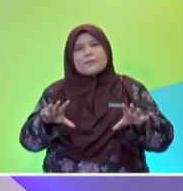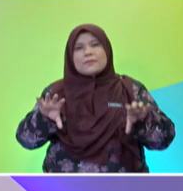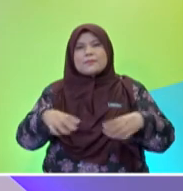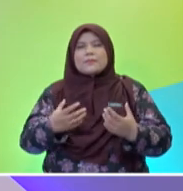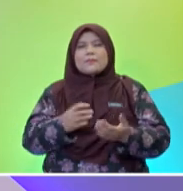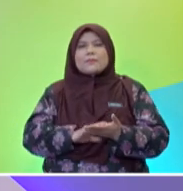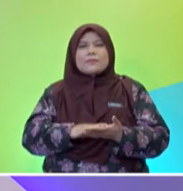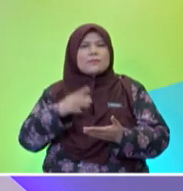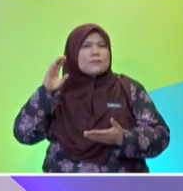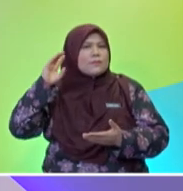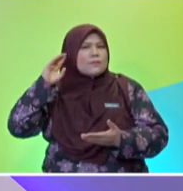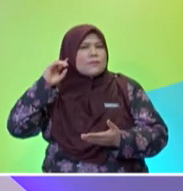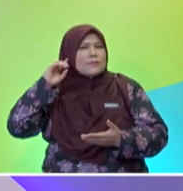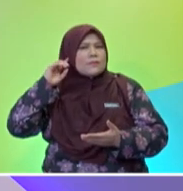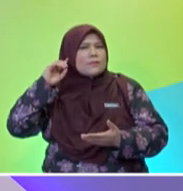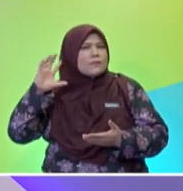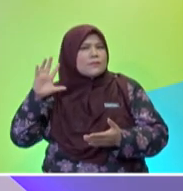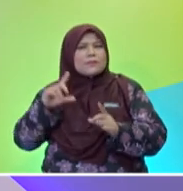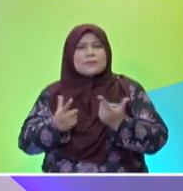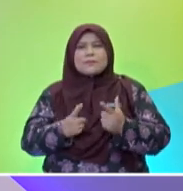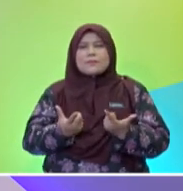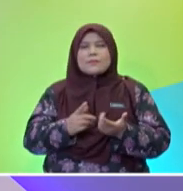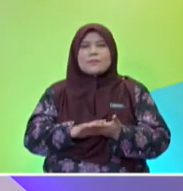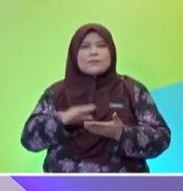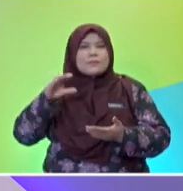berlainan cuma kita dengar